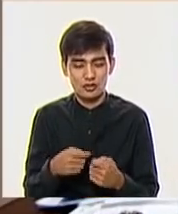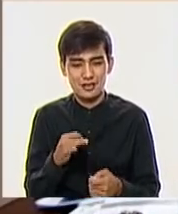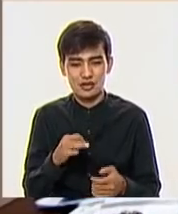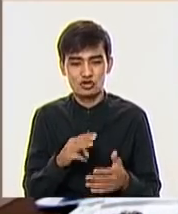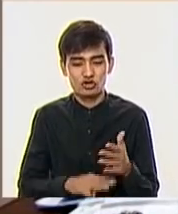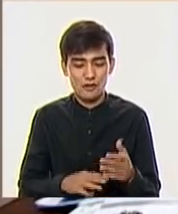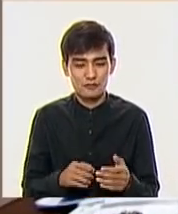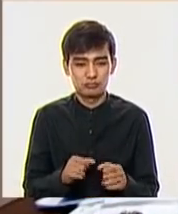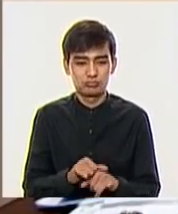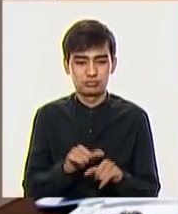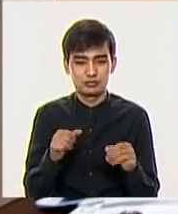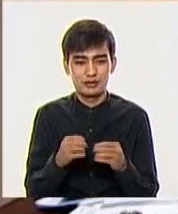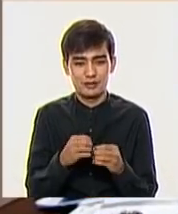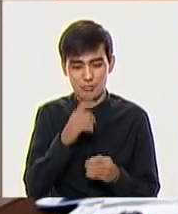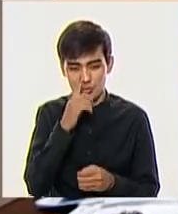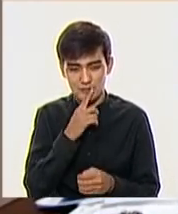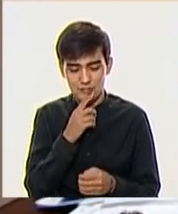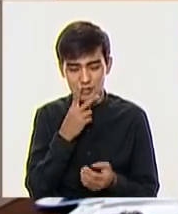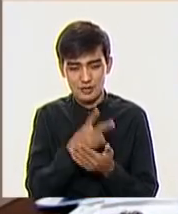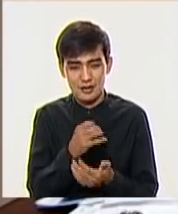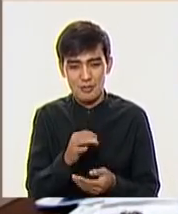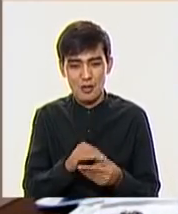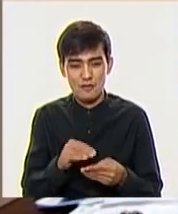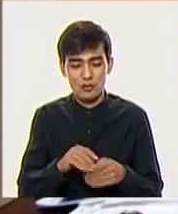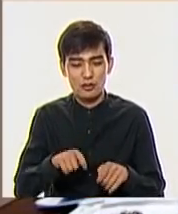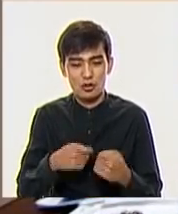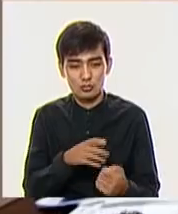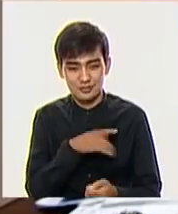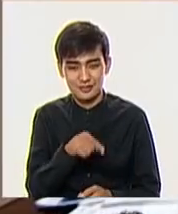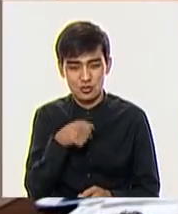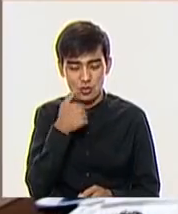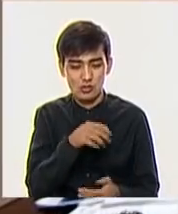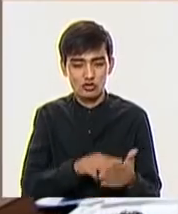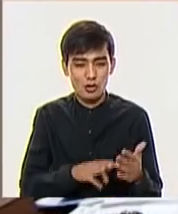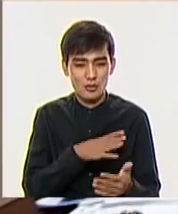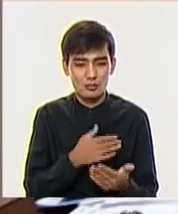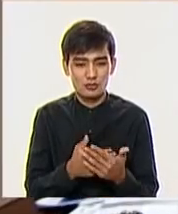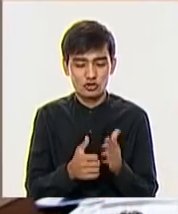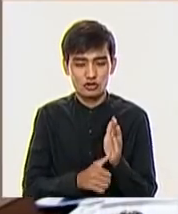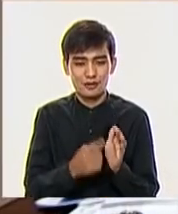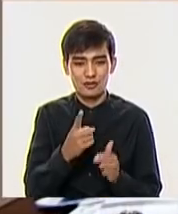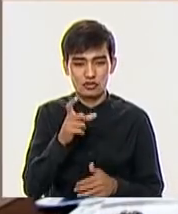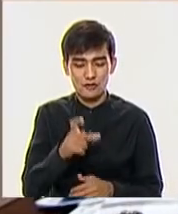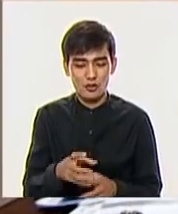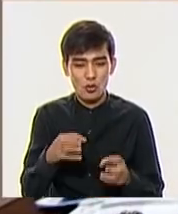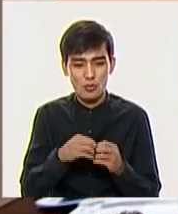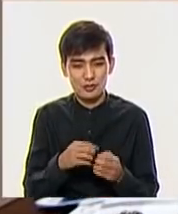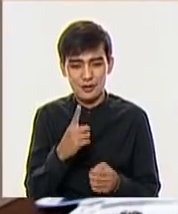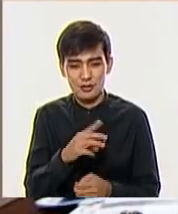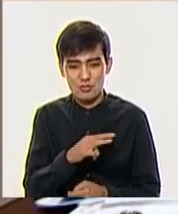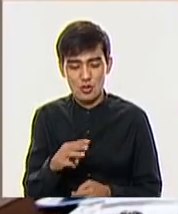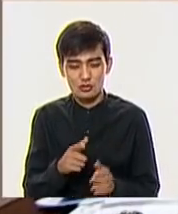до 10-месячных расчетных показателей. За повторные нарушения в этом году оштрафовали 61 человек на общую сумму